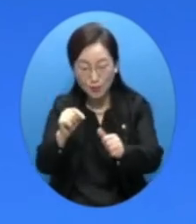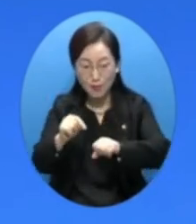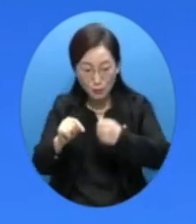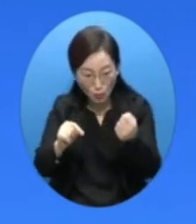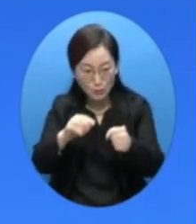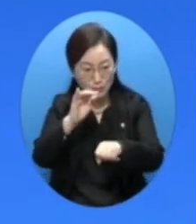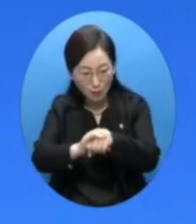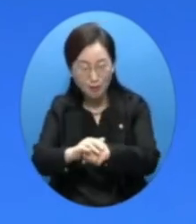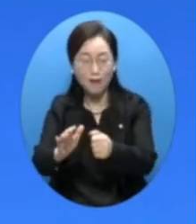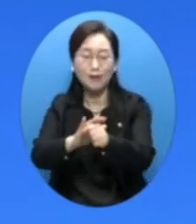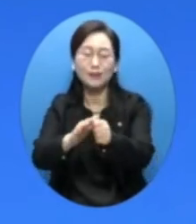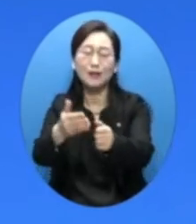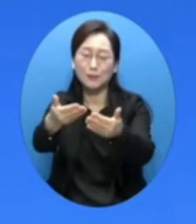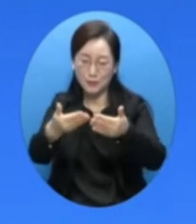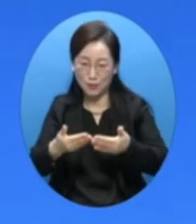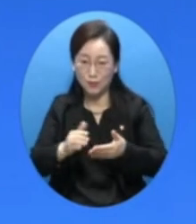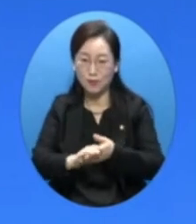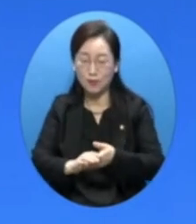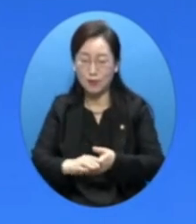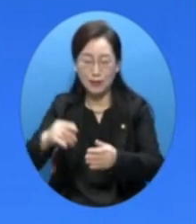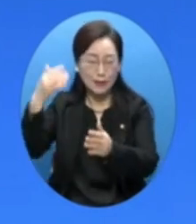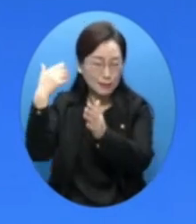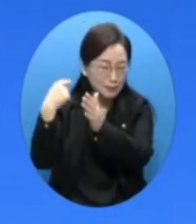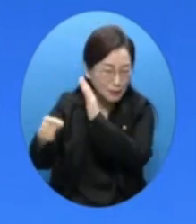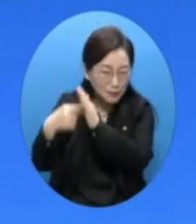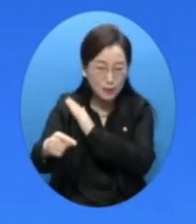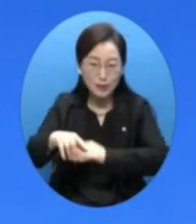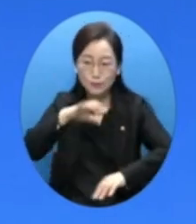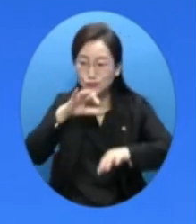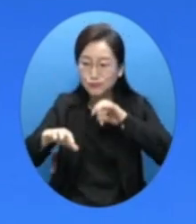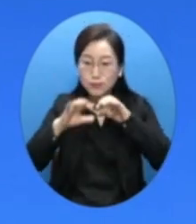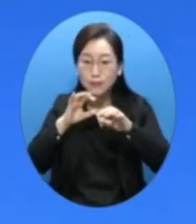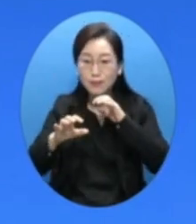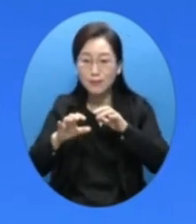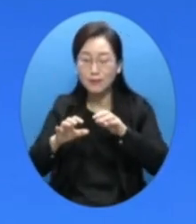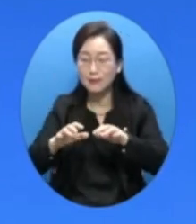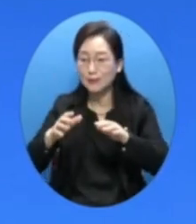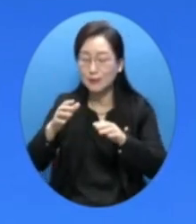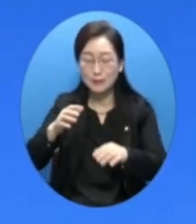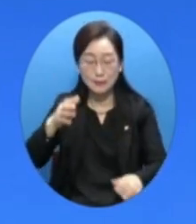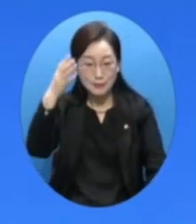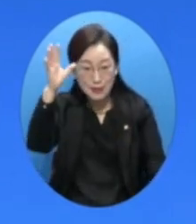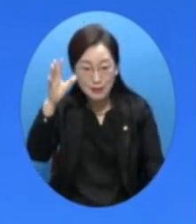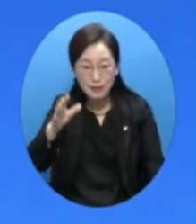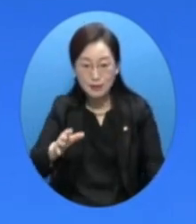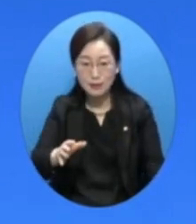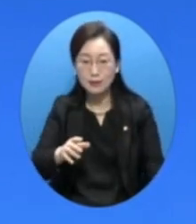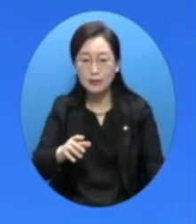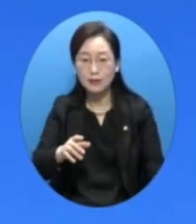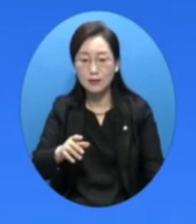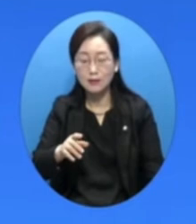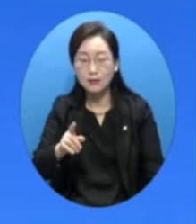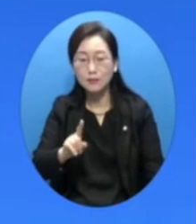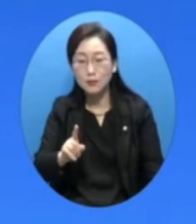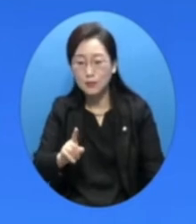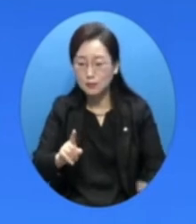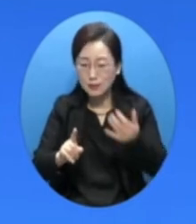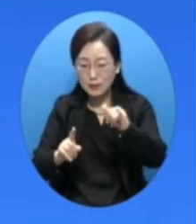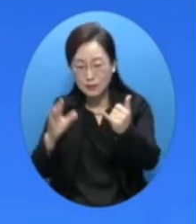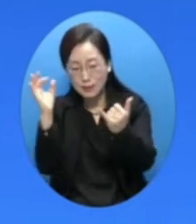사랑을 받는 것입니다 늘 말 듣지 아니하고 불평만 하고 나가서 사고 치는 그 자녀를